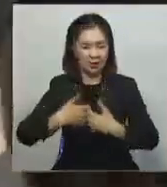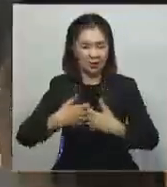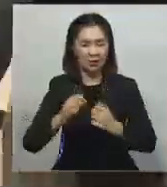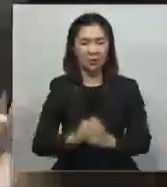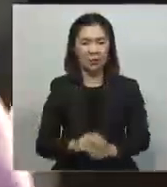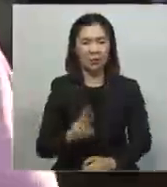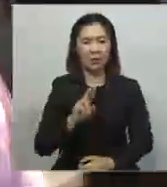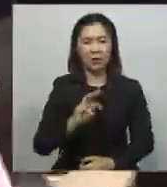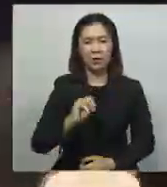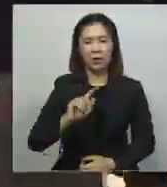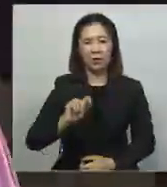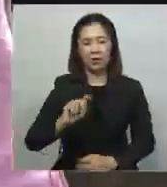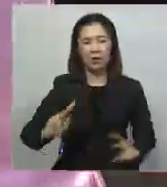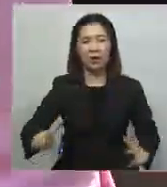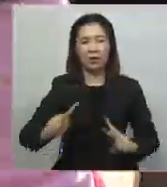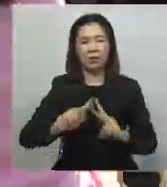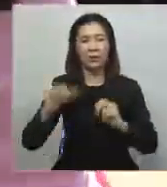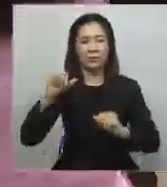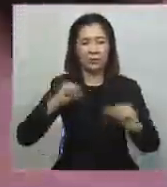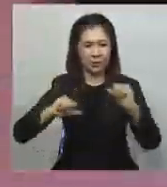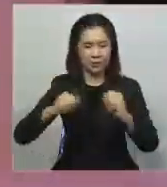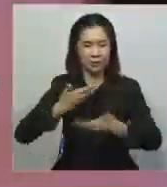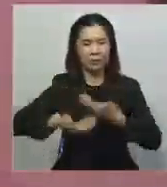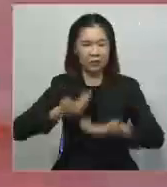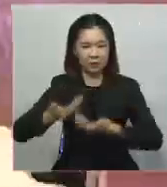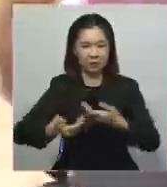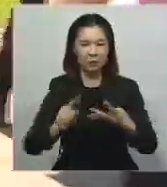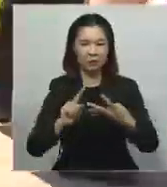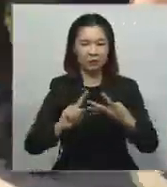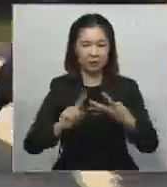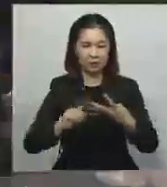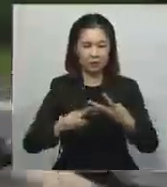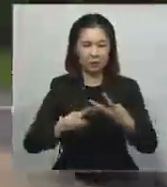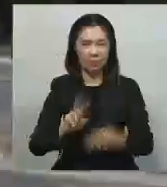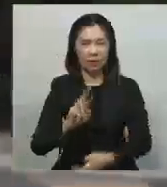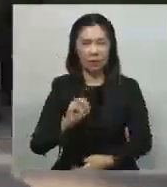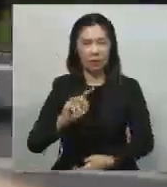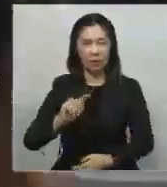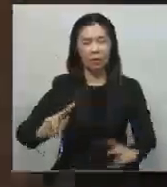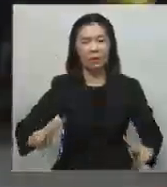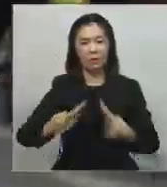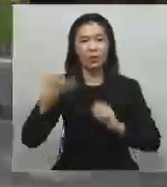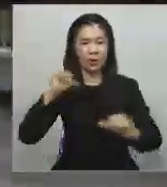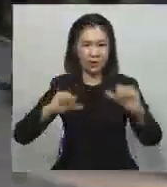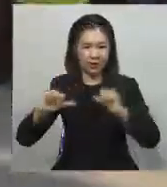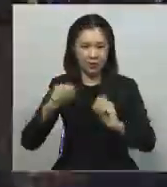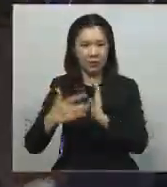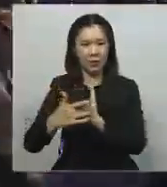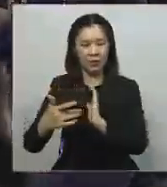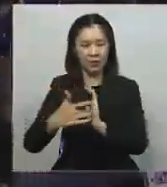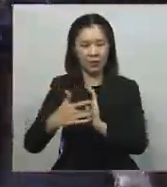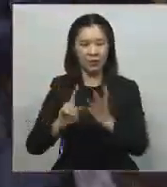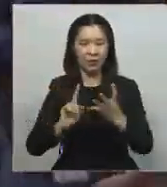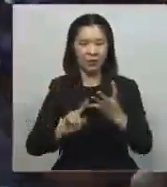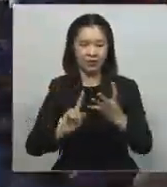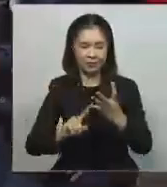รัตน์สนธิจิรวงศ์รัฐมนตรีว่าการกระทรวงพาณิชย์นายสุวิทย์เมษินทรีย์รัฐมนตรีว่าการกระทรวงวิทยาศาสตร์และเทคโนโลยีและ